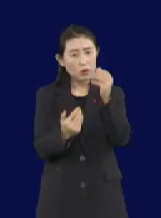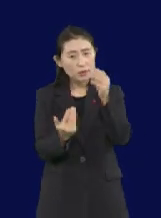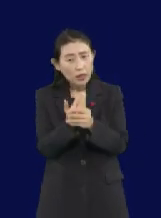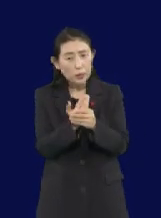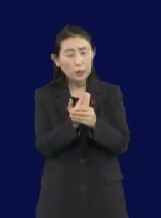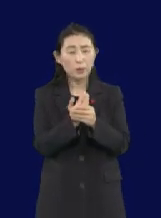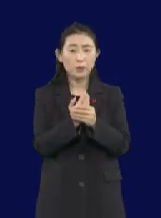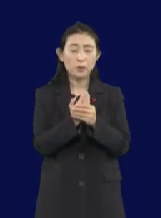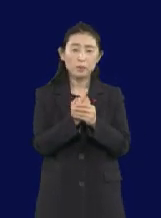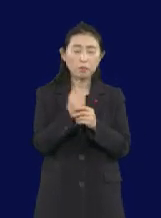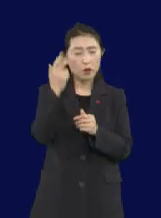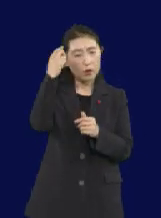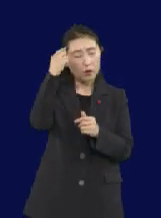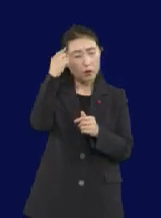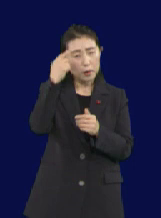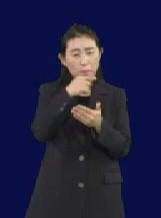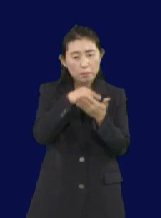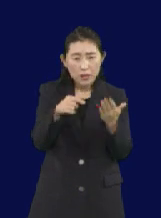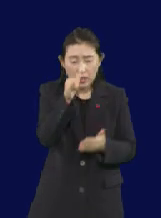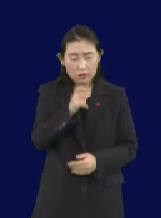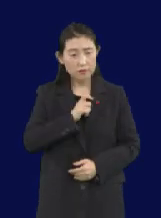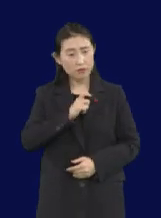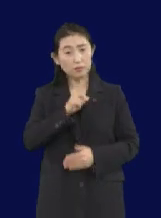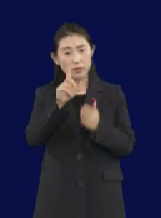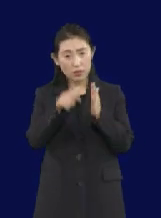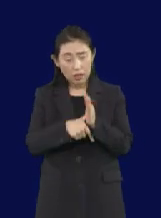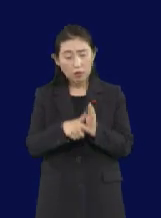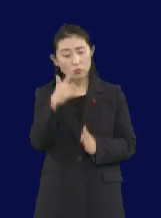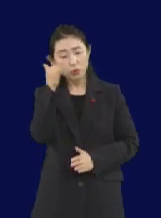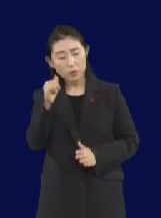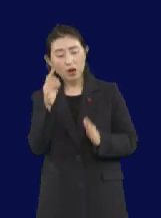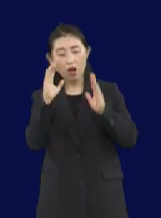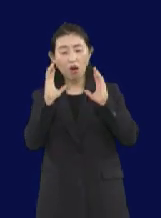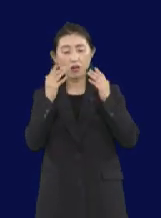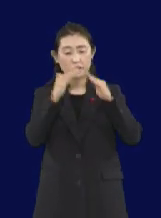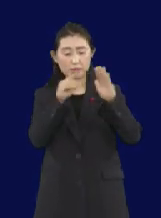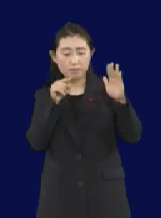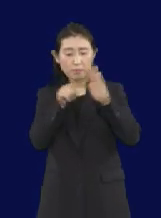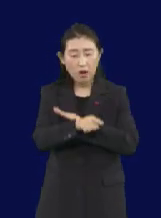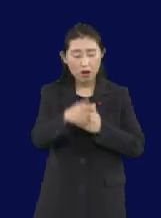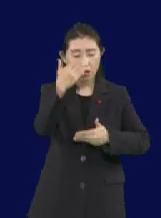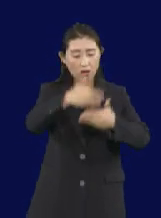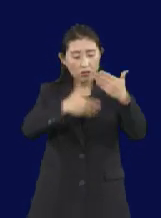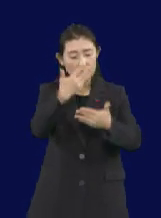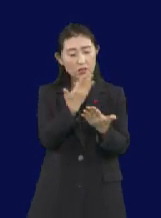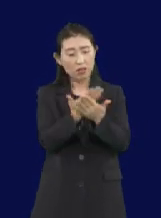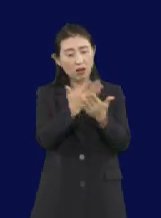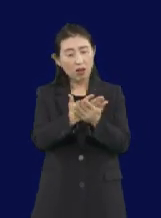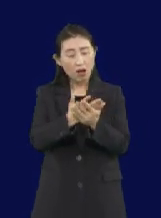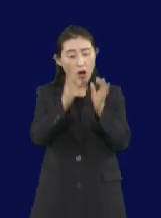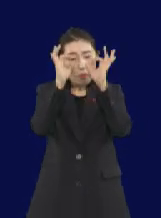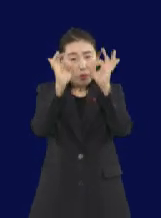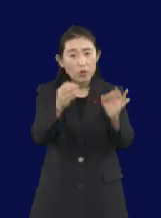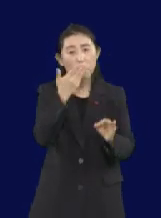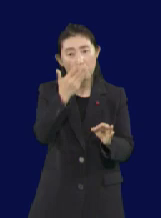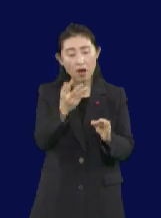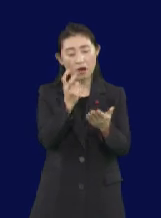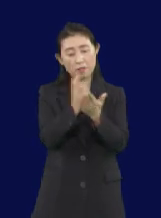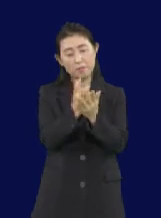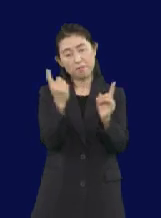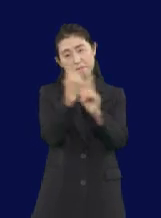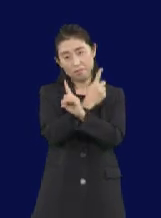안전사고로 신체적 정신적 피해를 입었다고 의심될 경우 부모가 어린이집 CCTV 영상 원본을 열람할 수 있도록